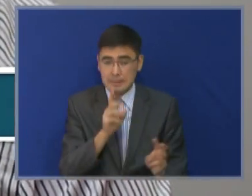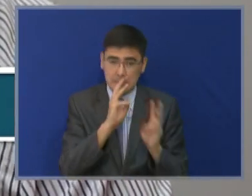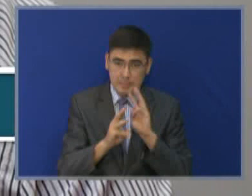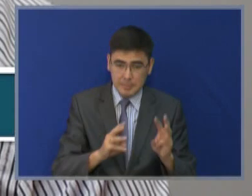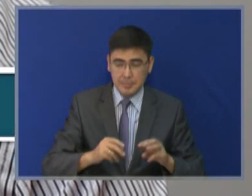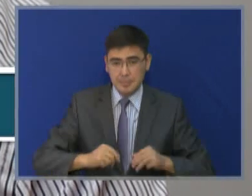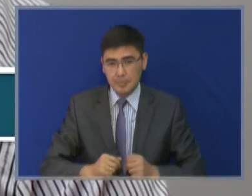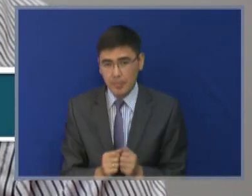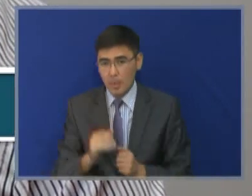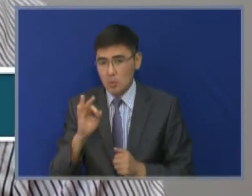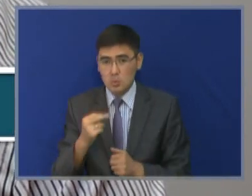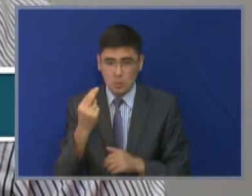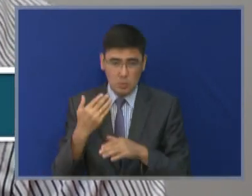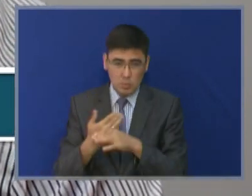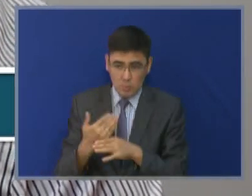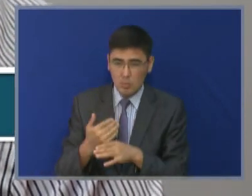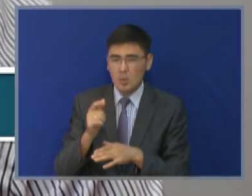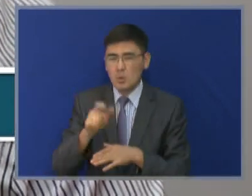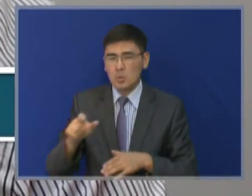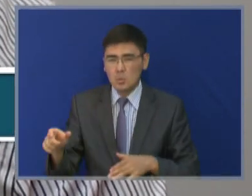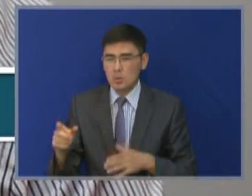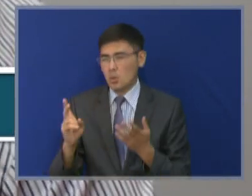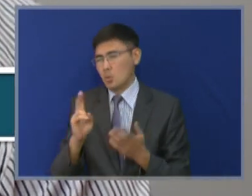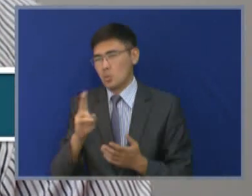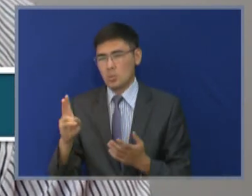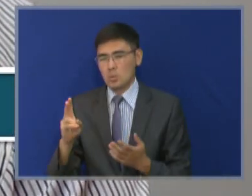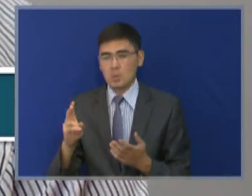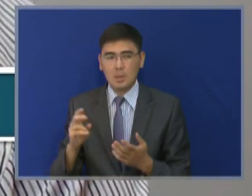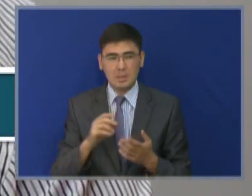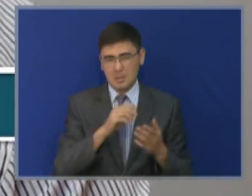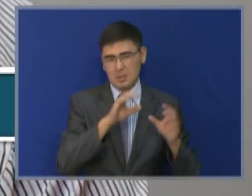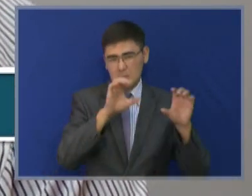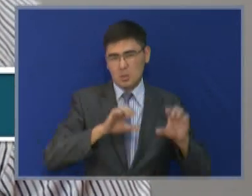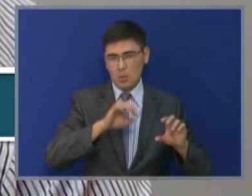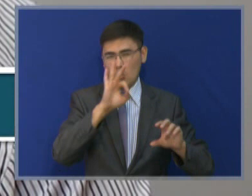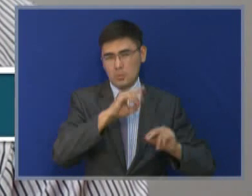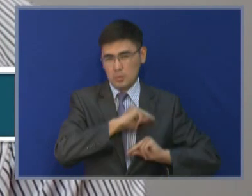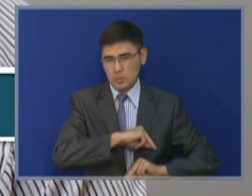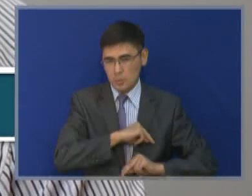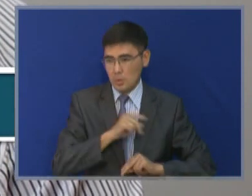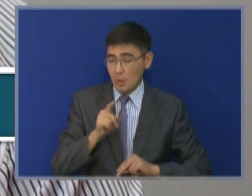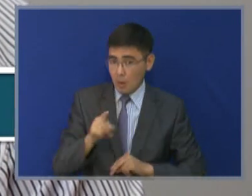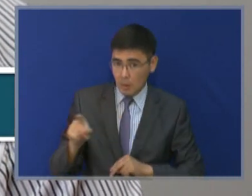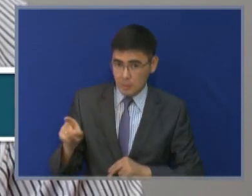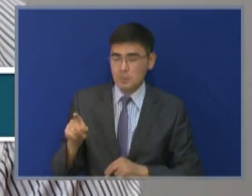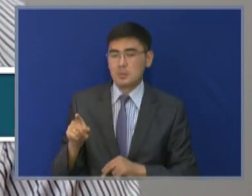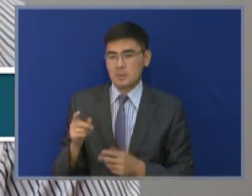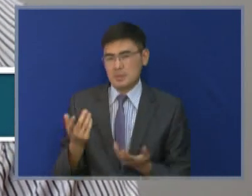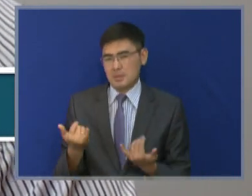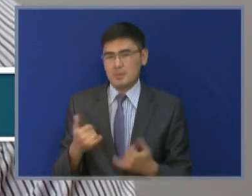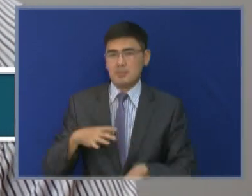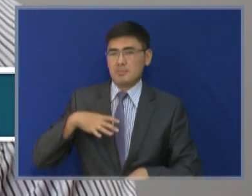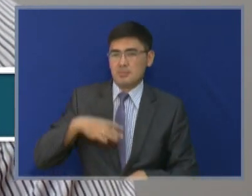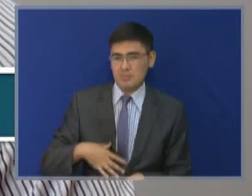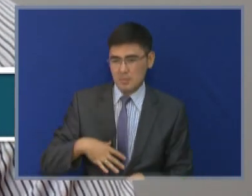немесе әлеуметтік демалыстағы адамдарға еңбек заңнамасына сәйкес тоқтап тұрудың енгізілуіне